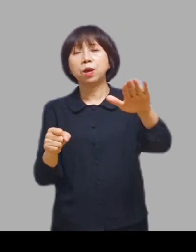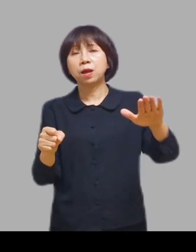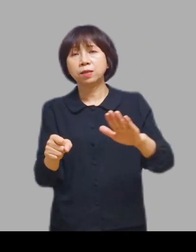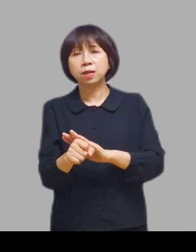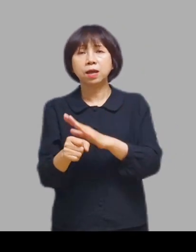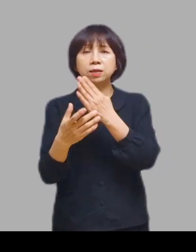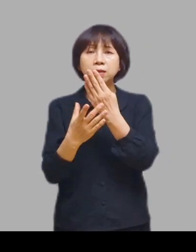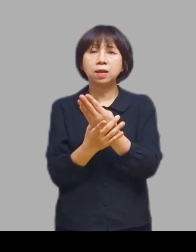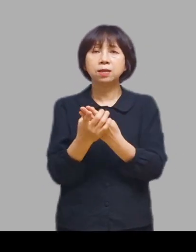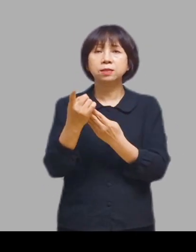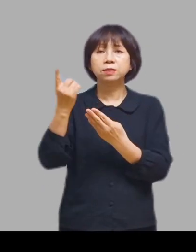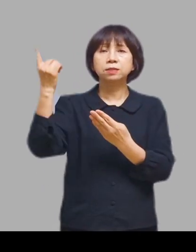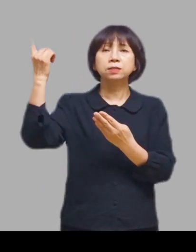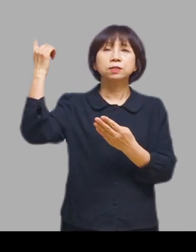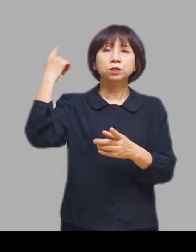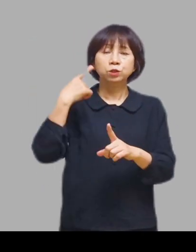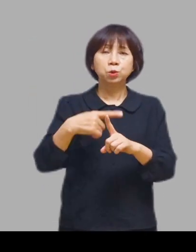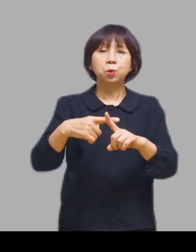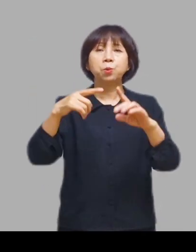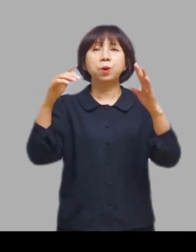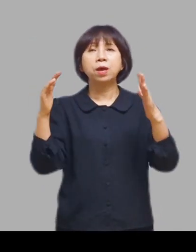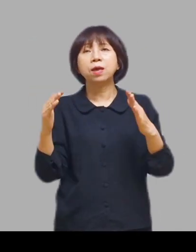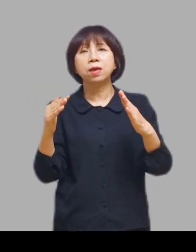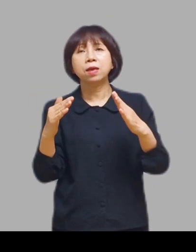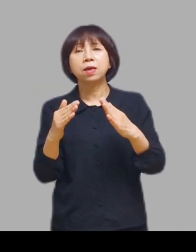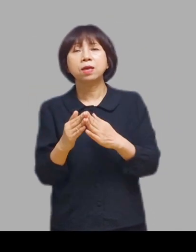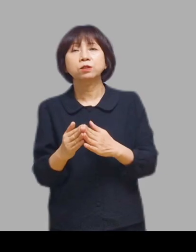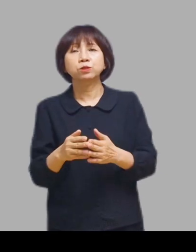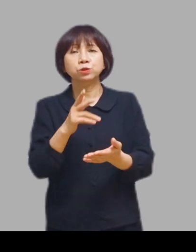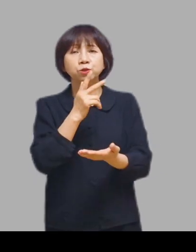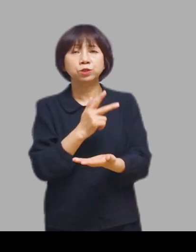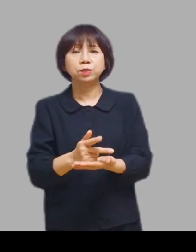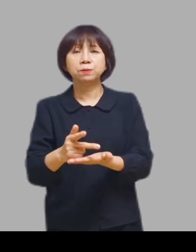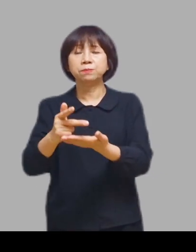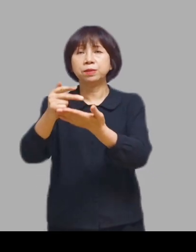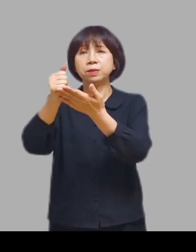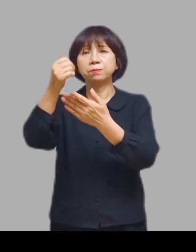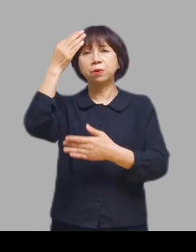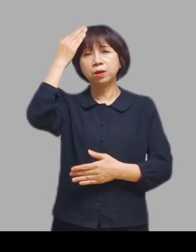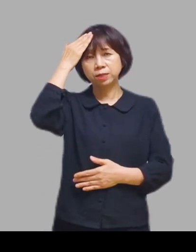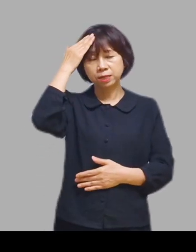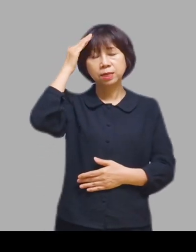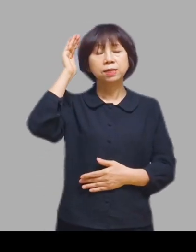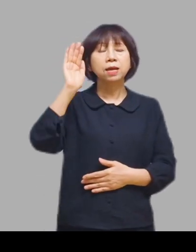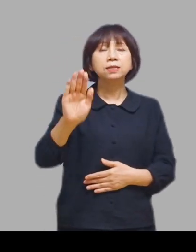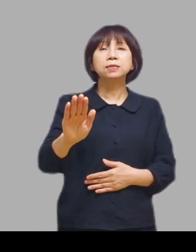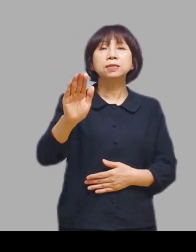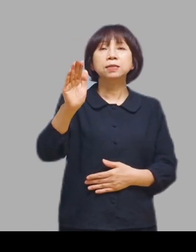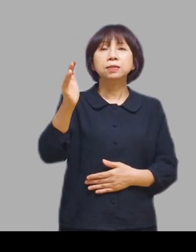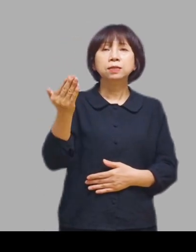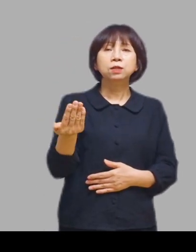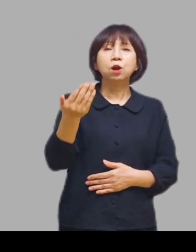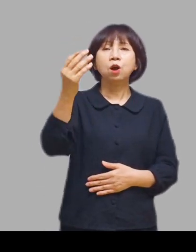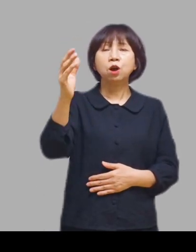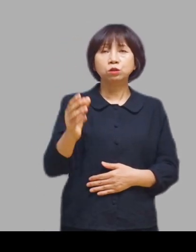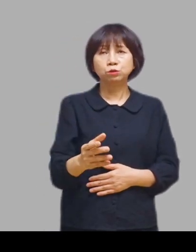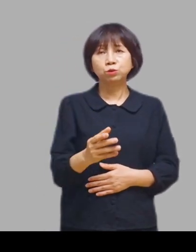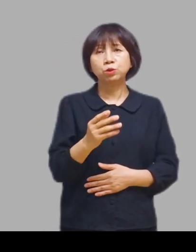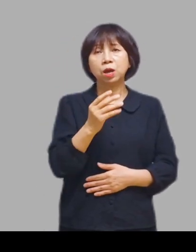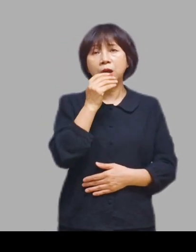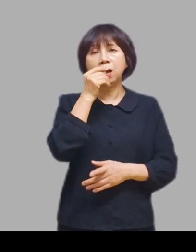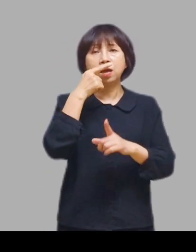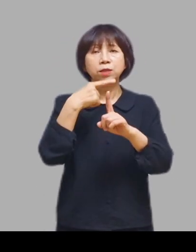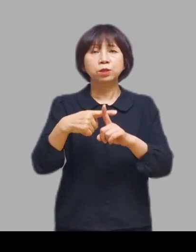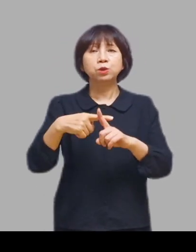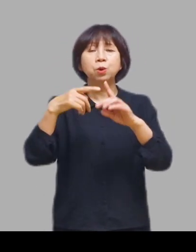사랑함으로 하나 되는 교회 주님이 머리 대신